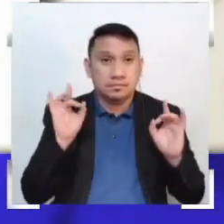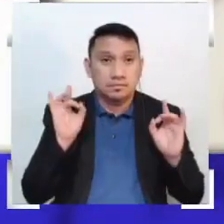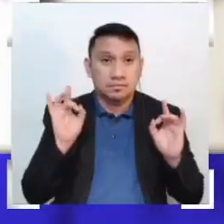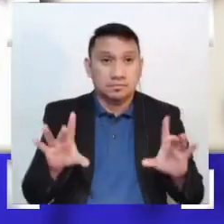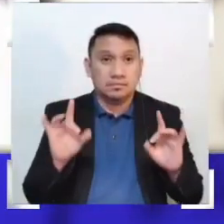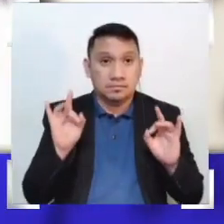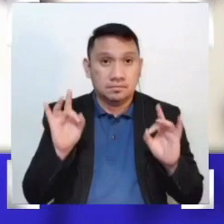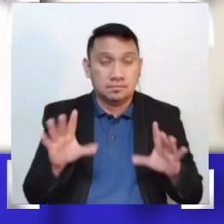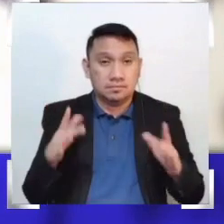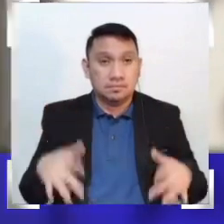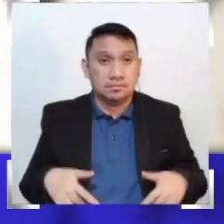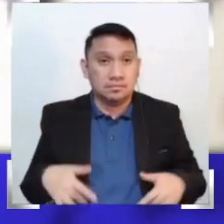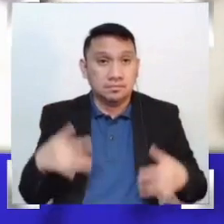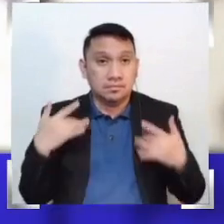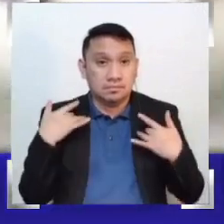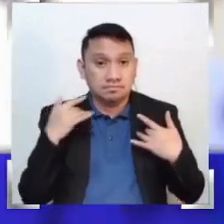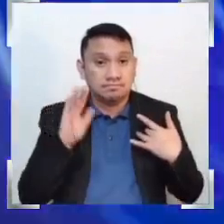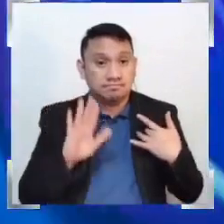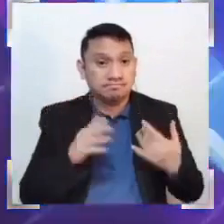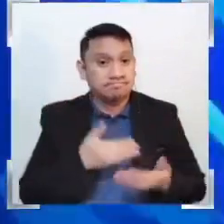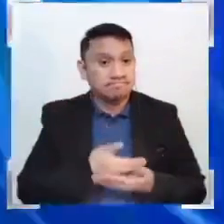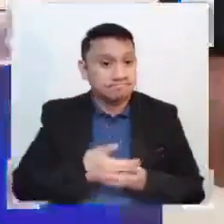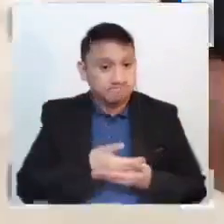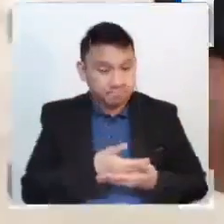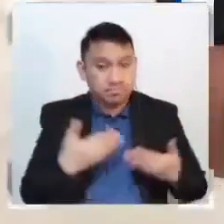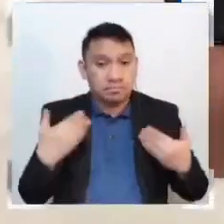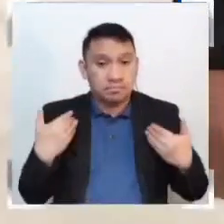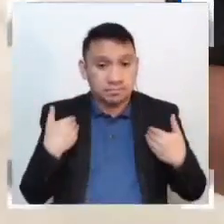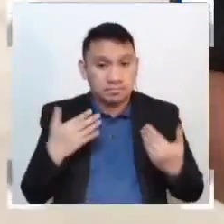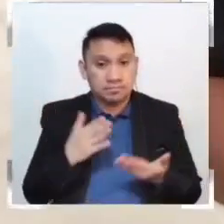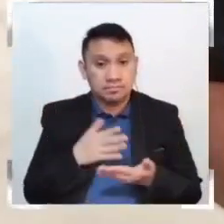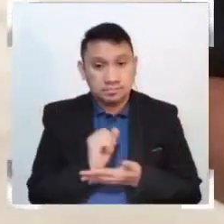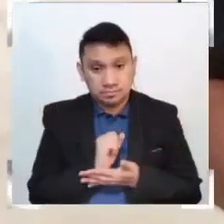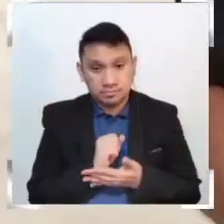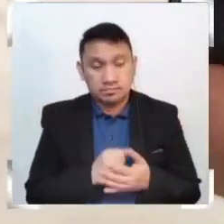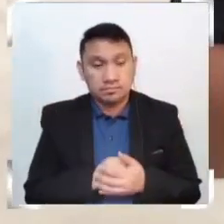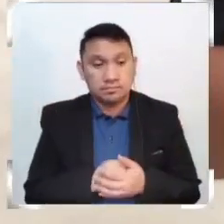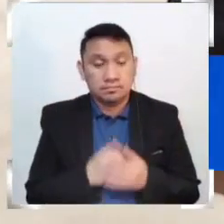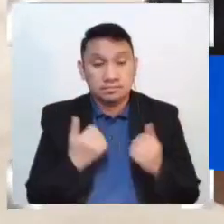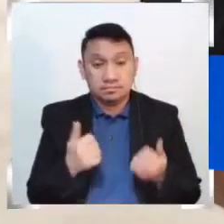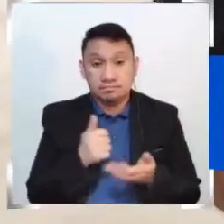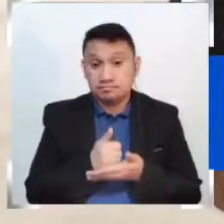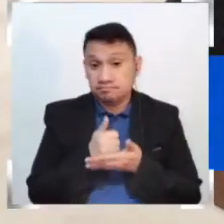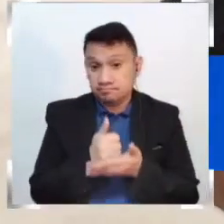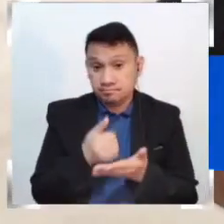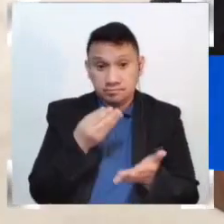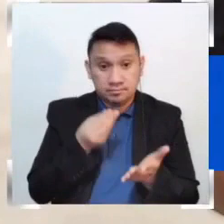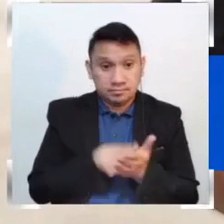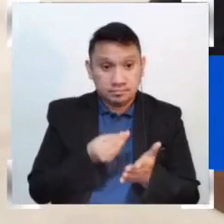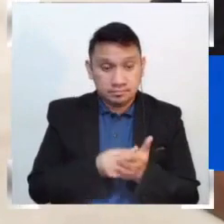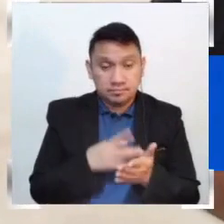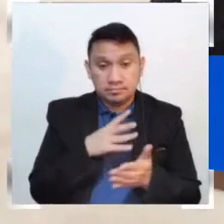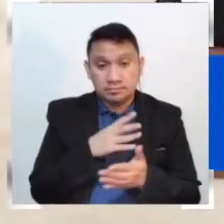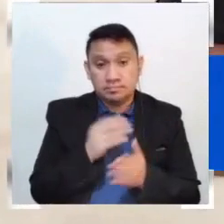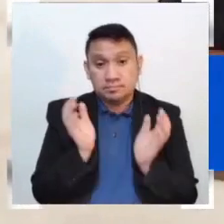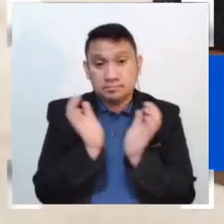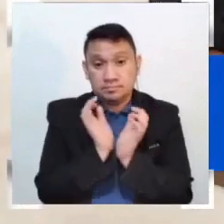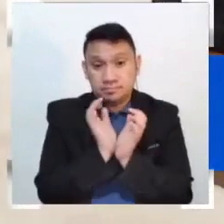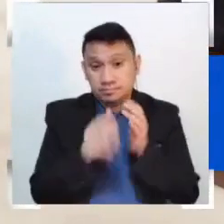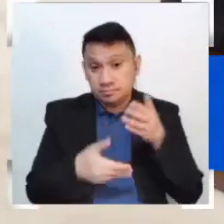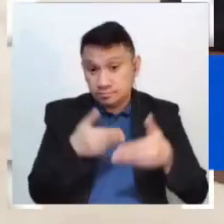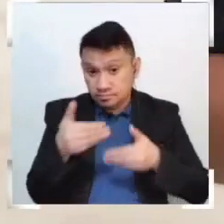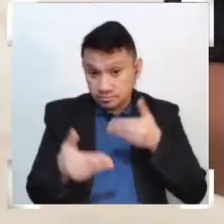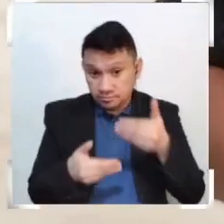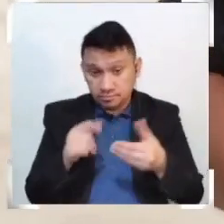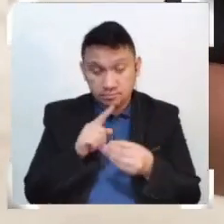buhay ng anak niya. Kaya meron po kaming karapatan. Bukod sa tulong pinansyal, ipoproseso raw ng DSWD ang mga